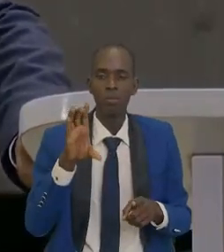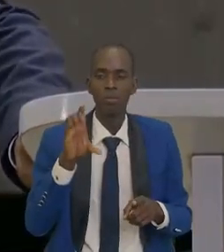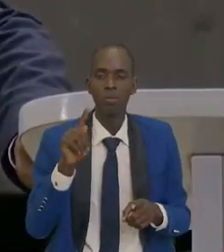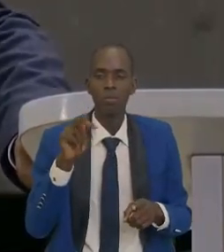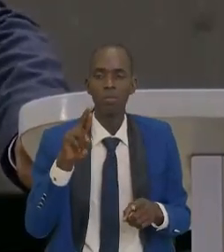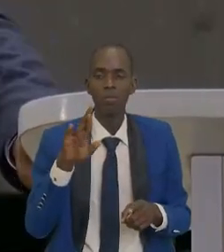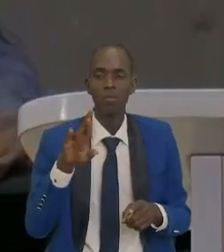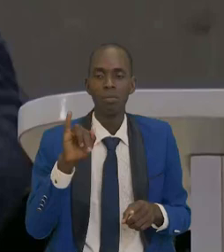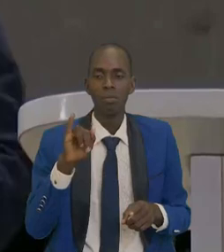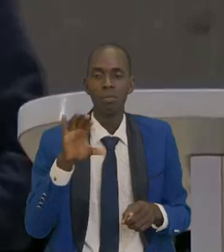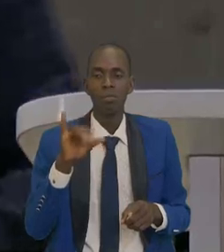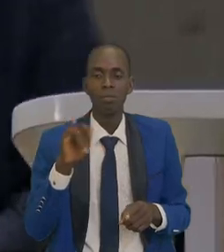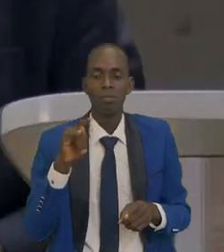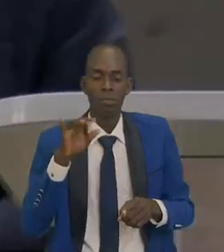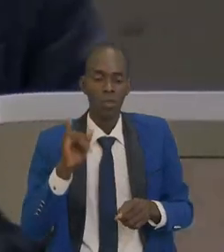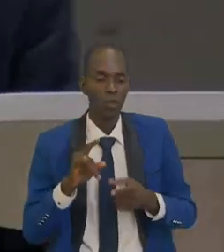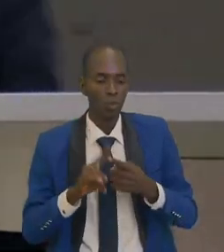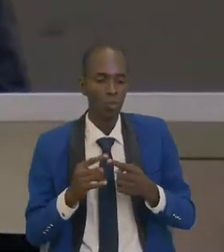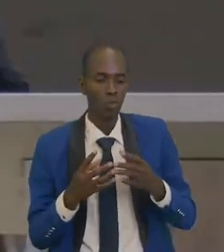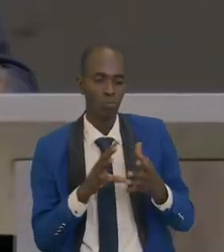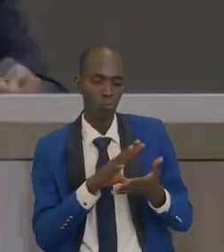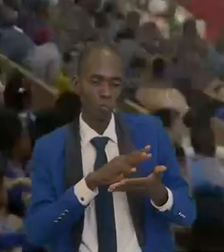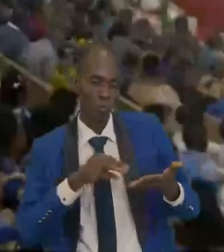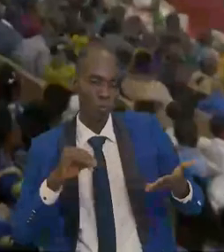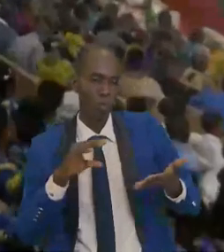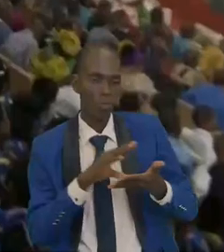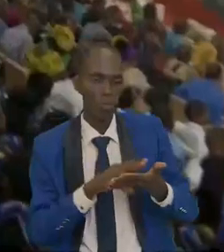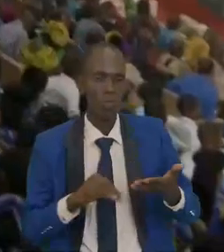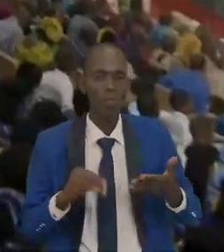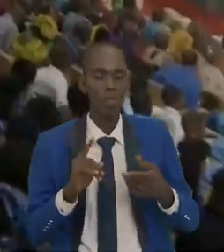qui est dormant dans le téléphone.